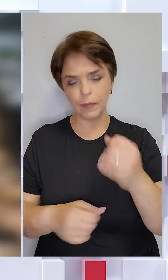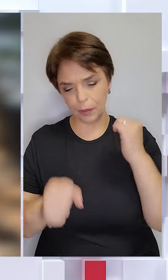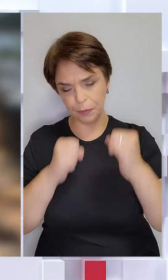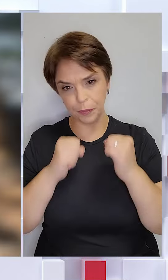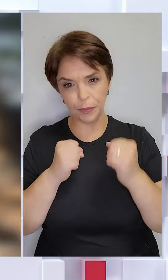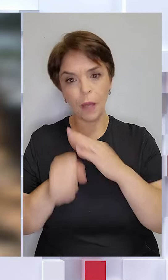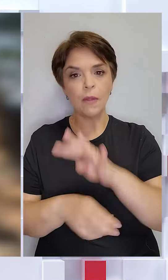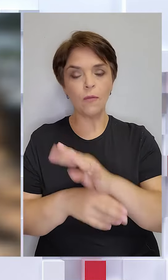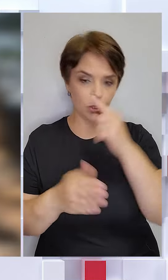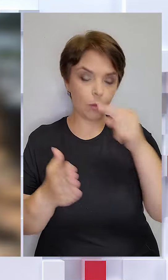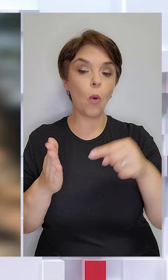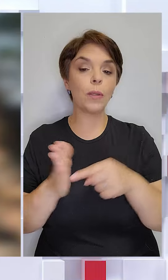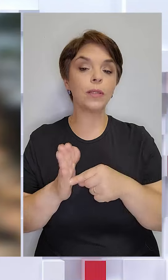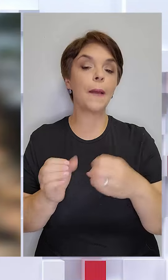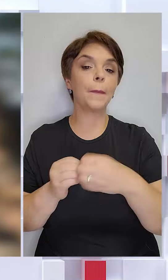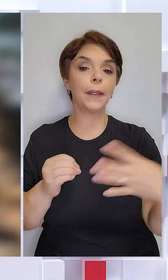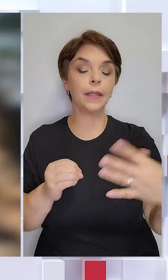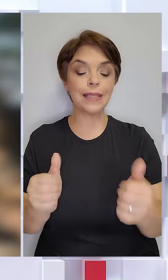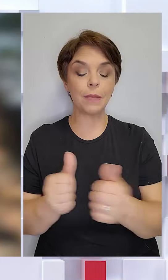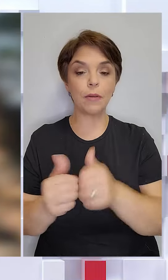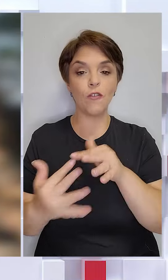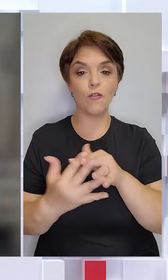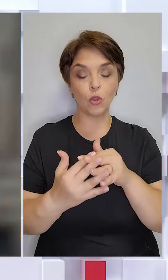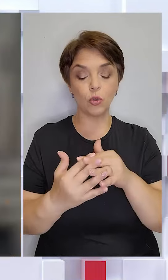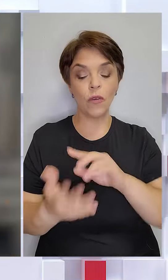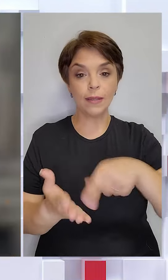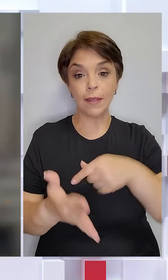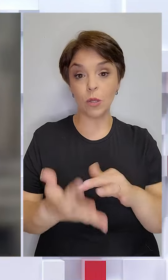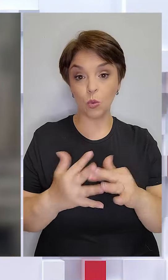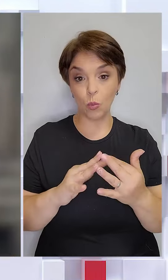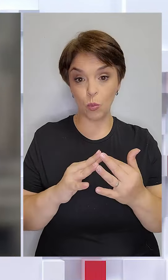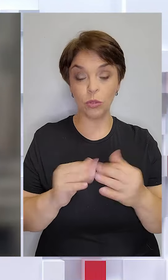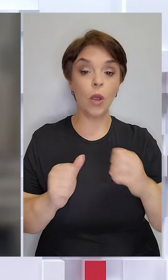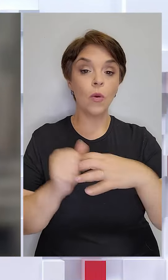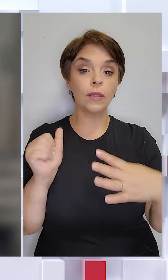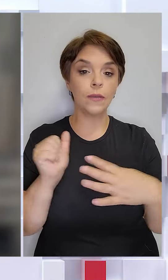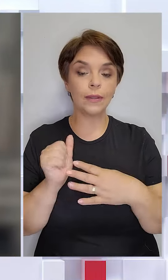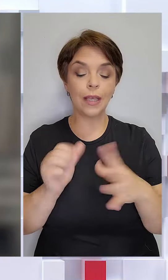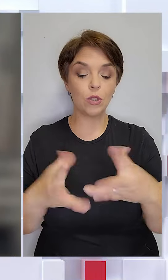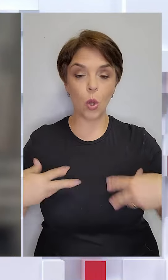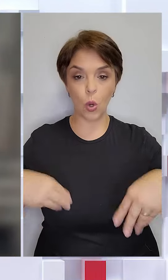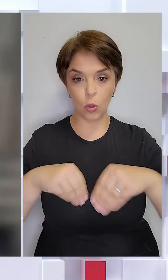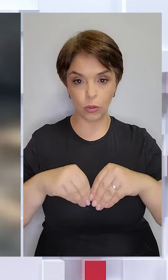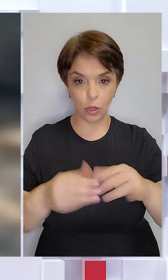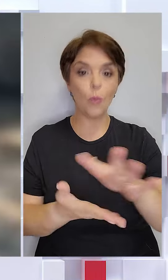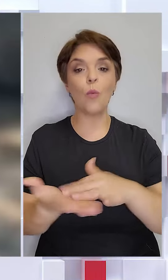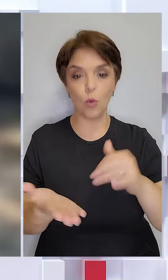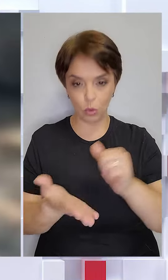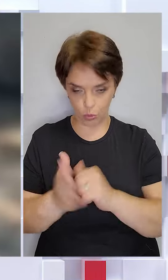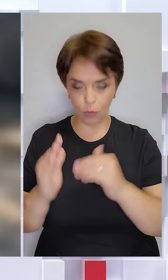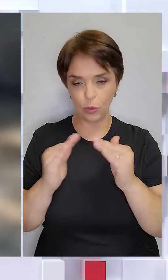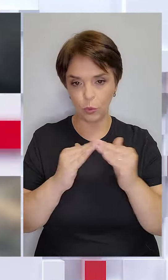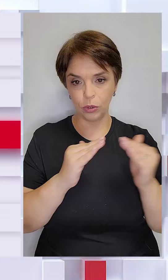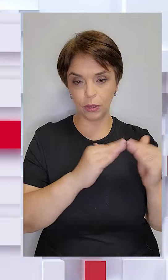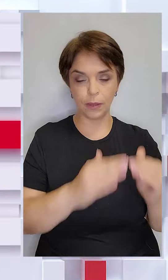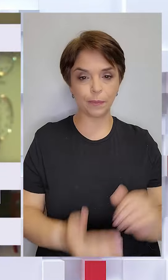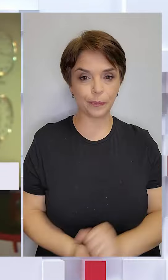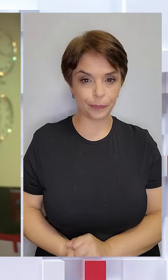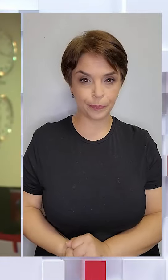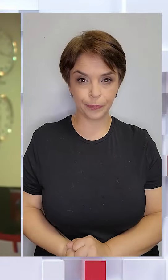разів. Під вогнем опинилося 15 прифронтових населених пунктів. У 19 родин поруйновано будинки.